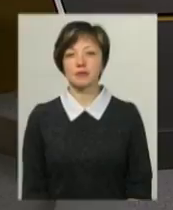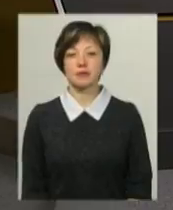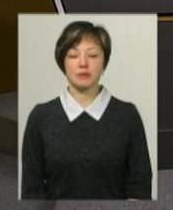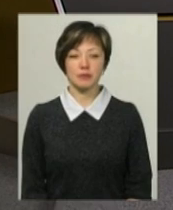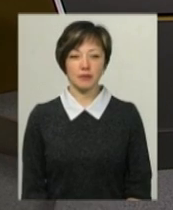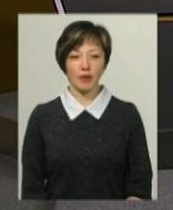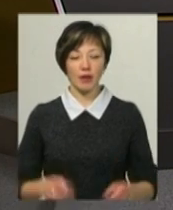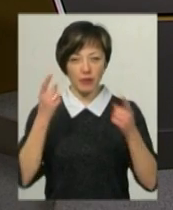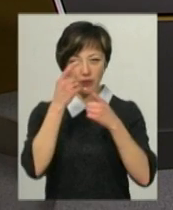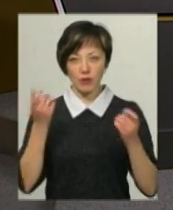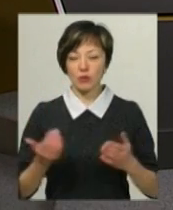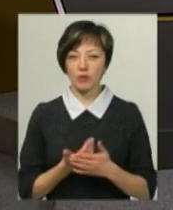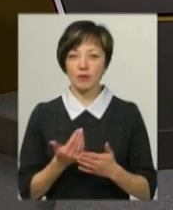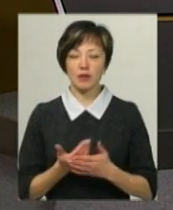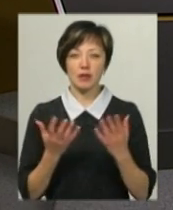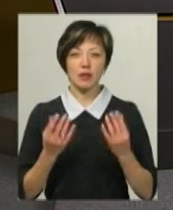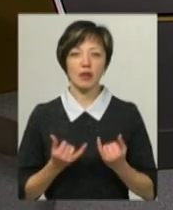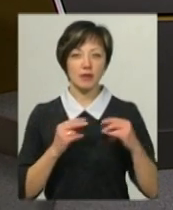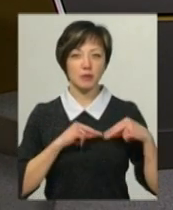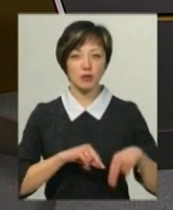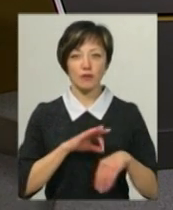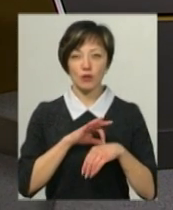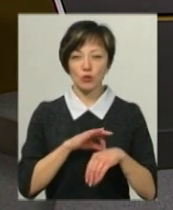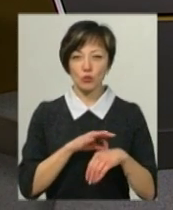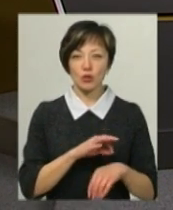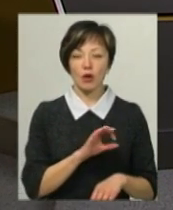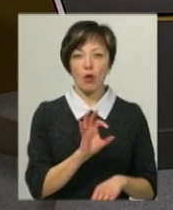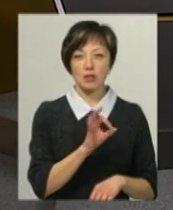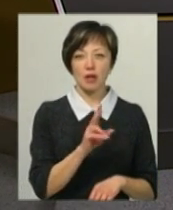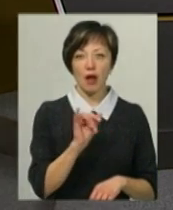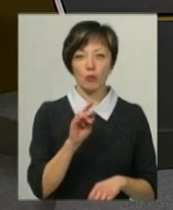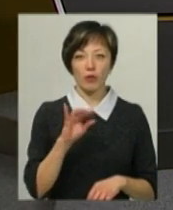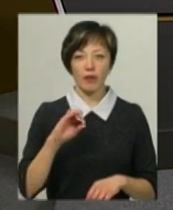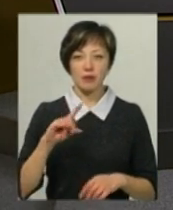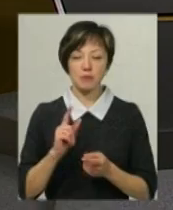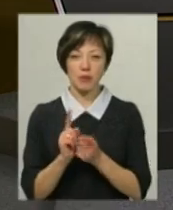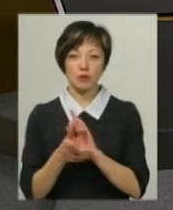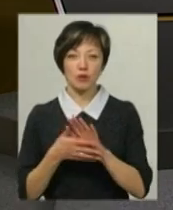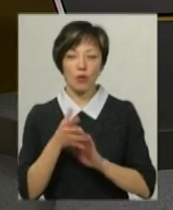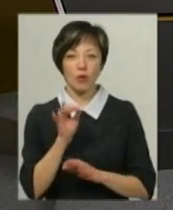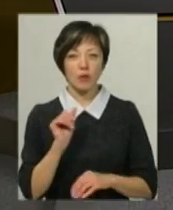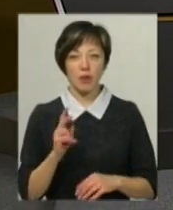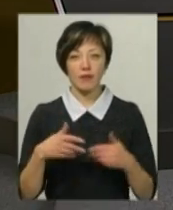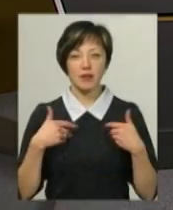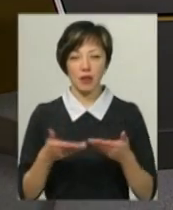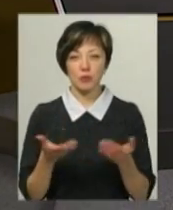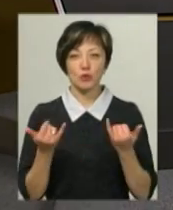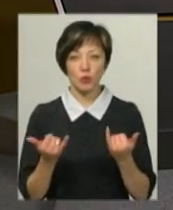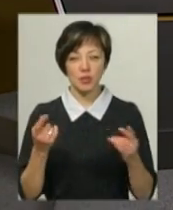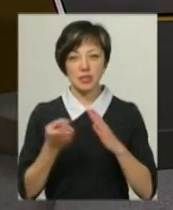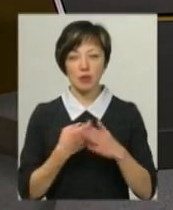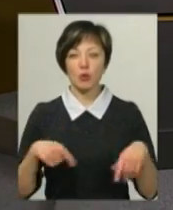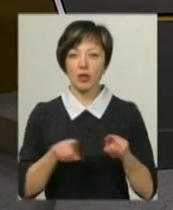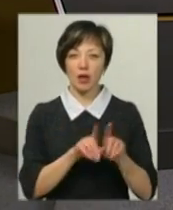В ефірі інформаційний випуск новин. У студії для вас працює ведуча Олександра Карпунець, перекладна жестову мову Ольга Рибак. Вітаю. Сьогодні ви